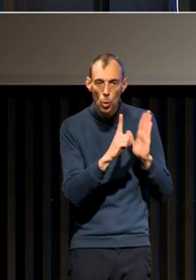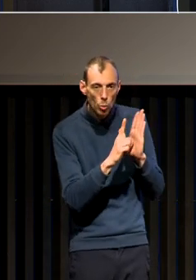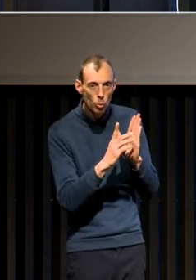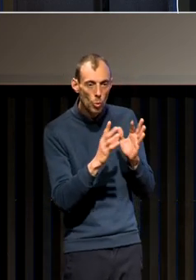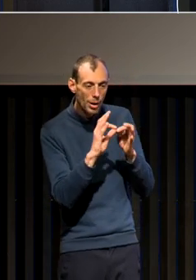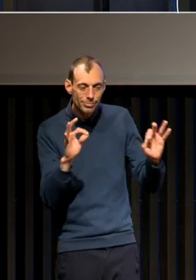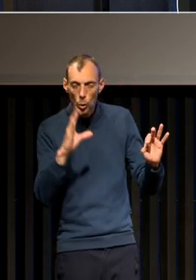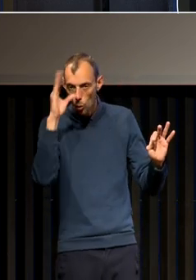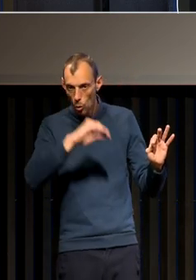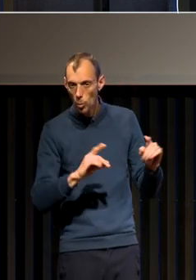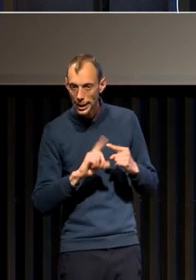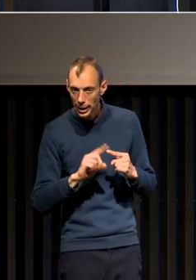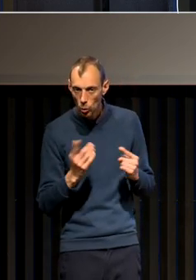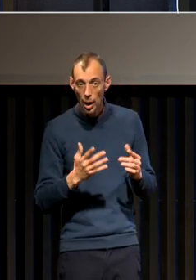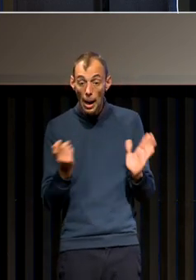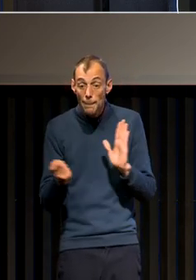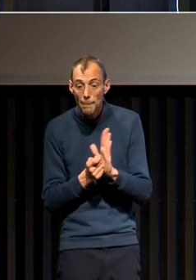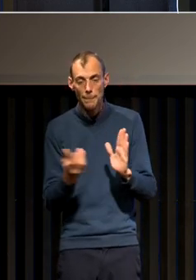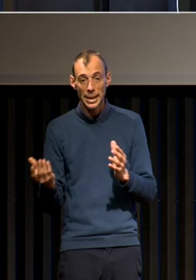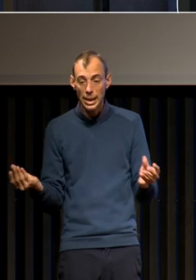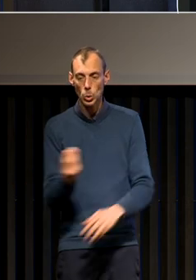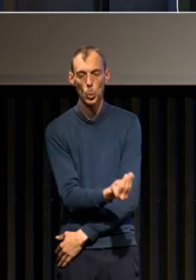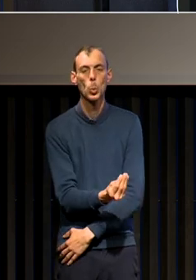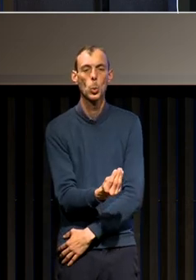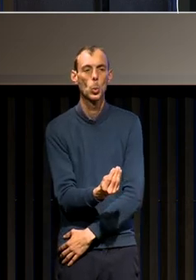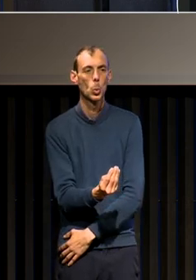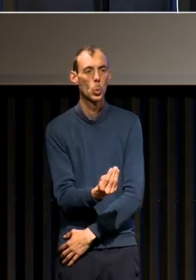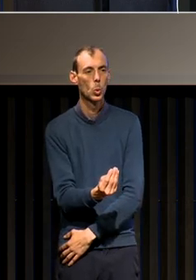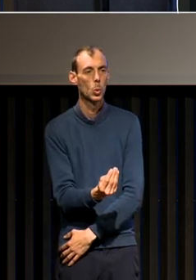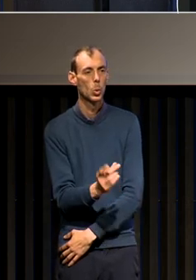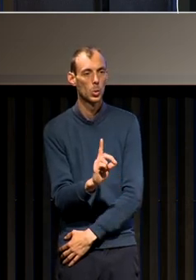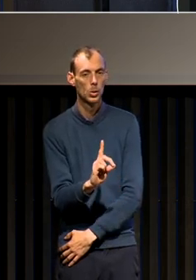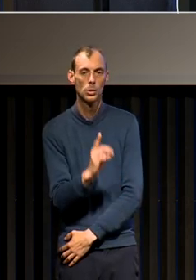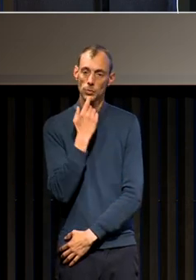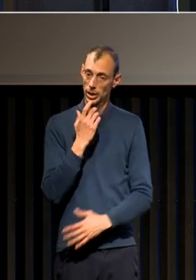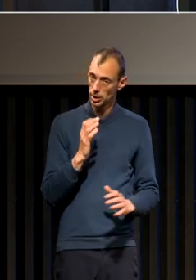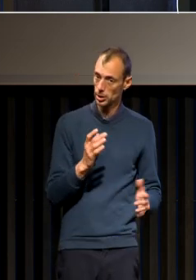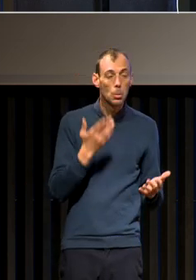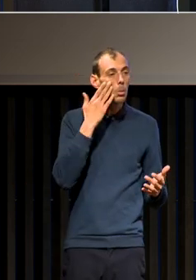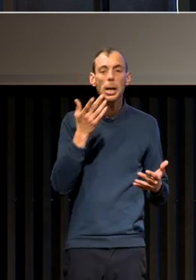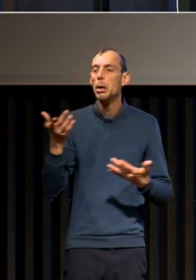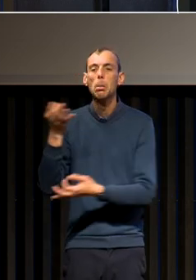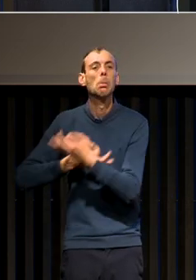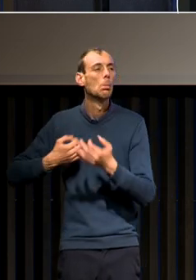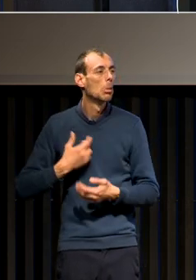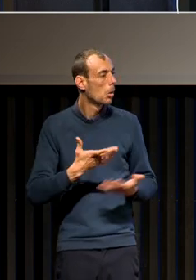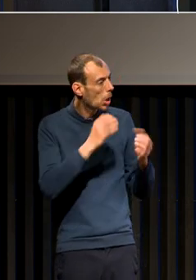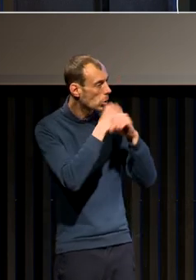on vous dit l'anonymat est levé, non. L'anonymat est toujours valable, est toujours la